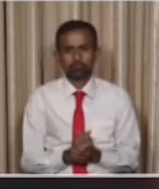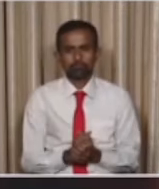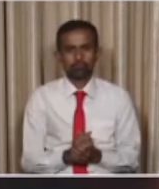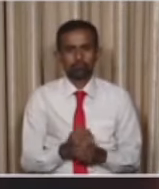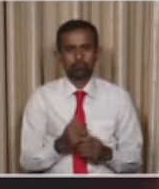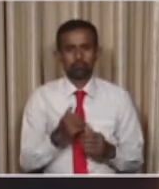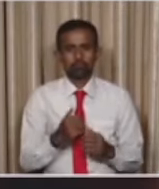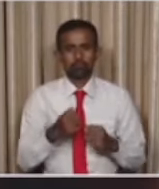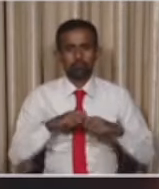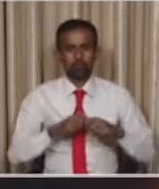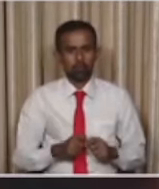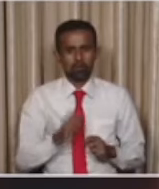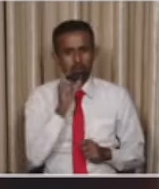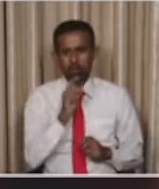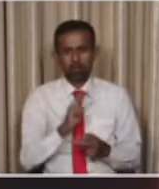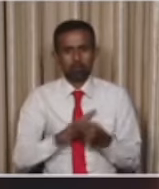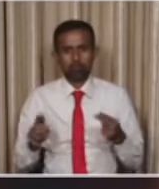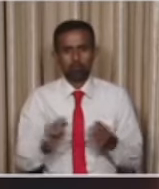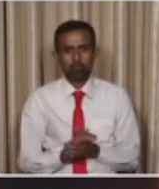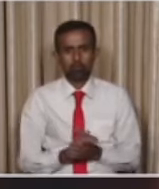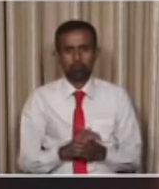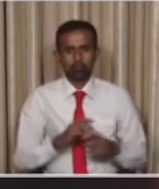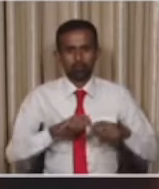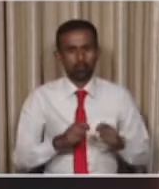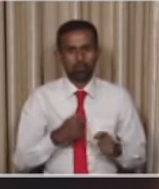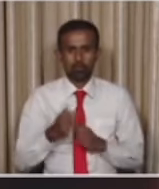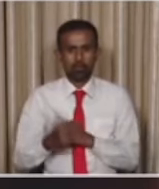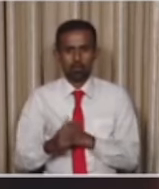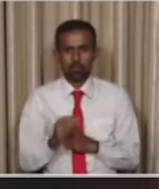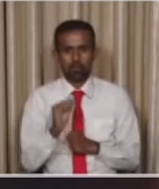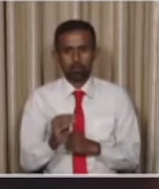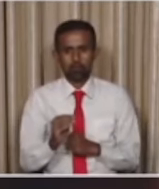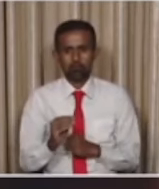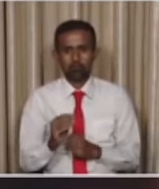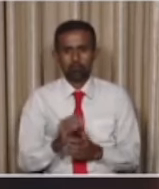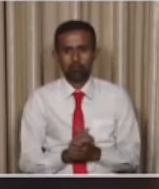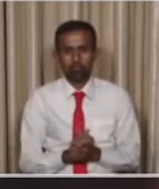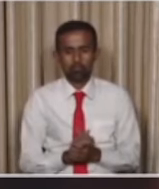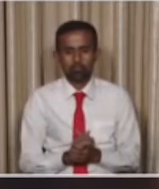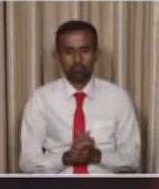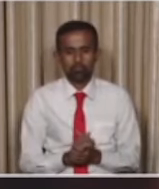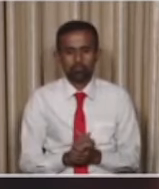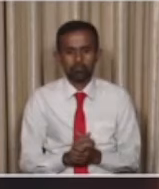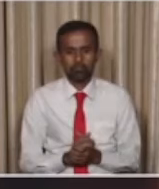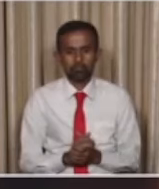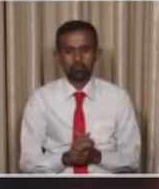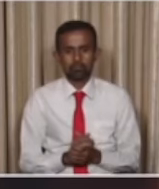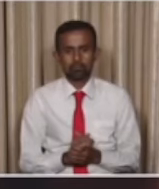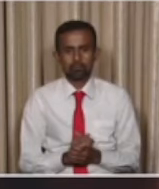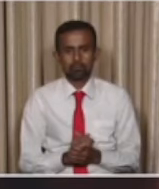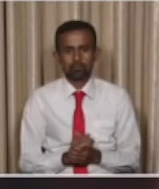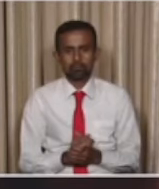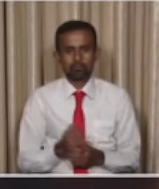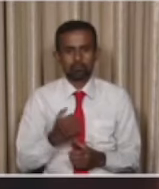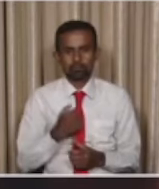ඒවා ඇඟිලි ගන්න යන්න එපා. ඈ කැඩිච්ච ඒවා අපි අදා ගන්නවා. ඒක නිසා ඒව ගැන දැන් මේකේ අපි